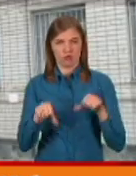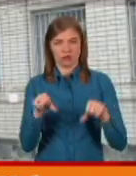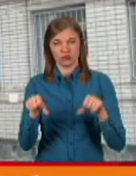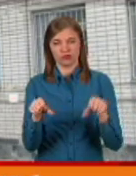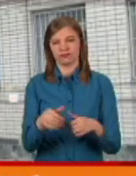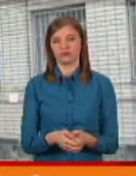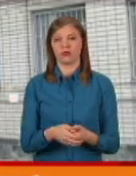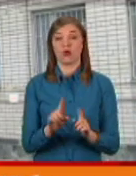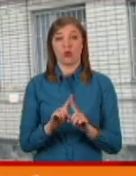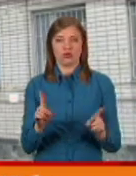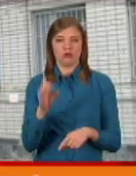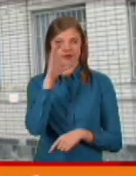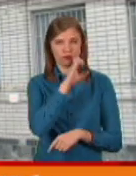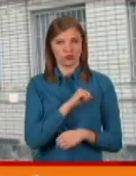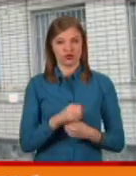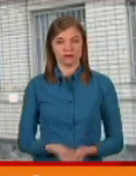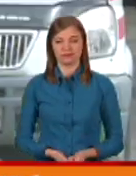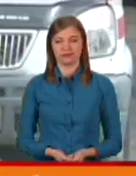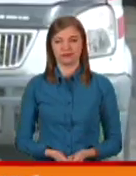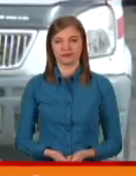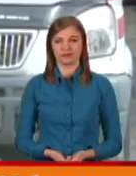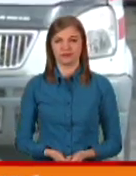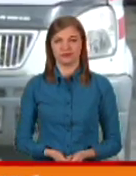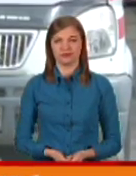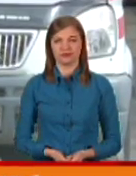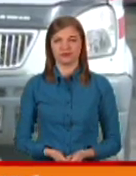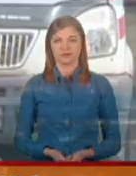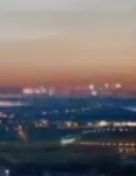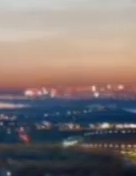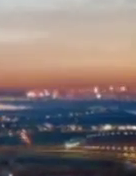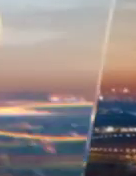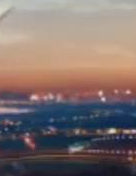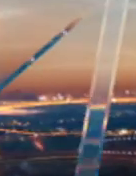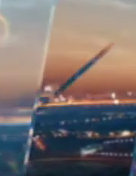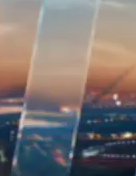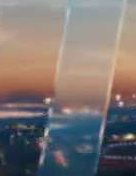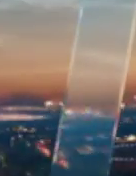медичних закладів, особливо вночі. Юлія Брик, Ярослав Шийко, програма «Вікна», СТБ.